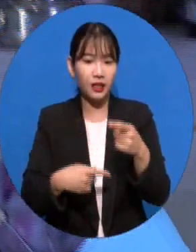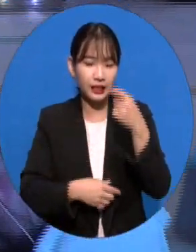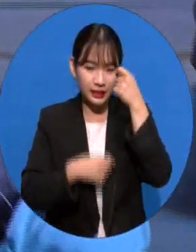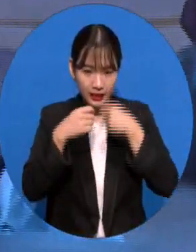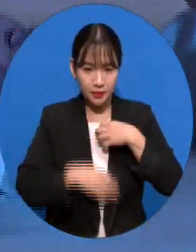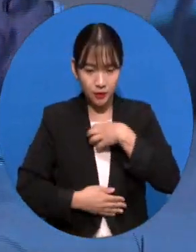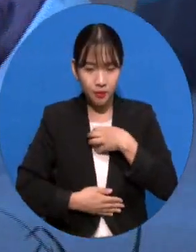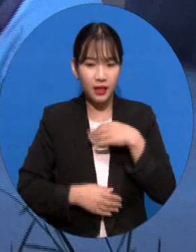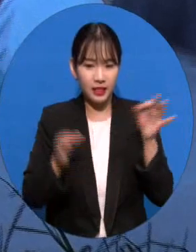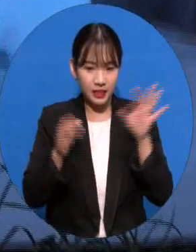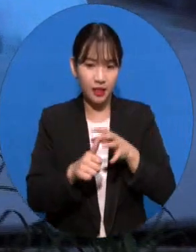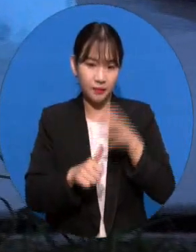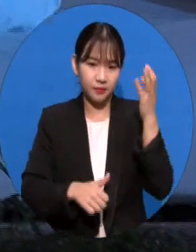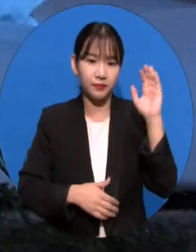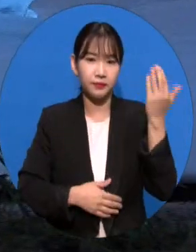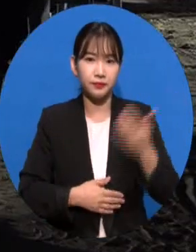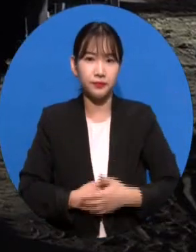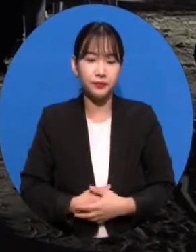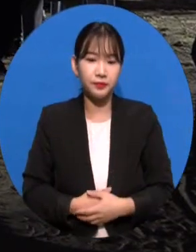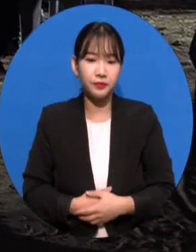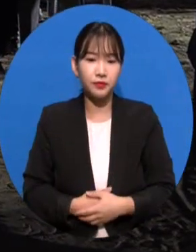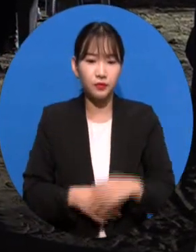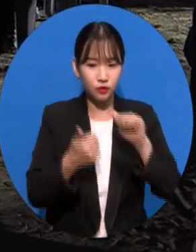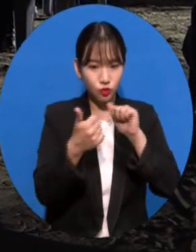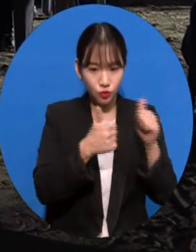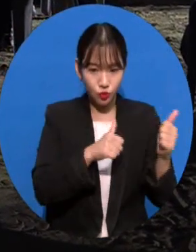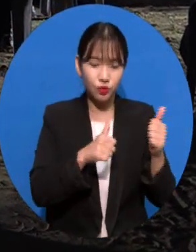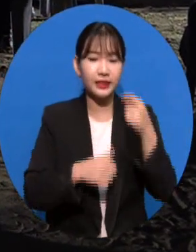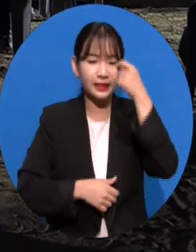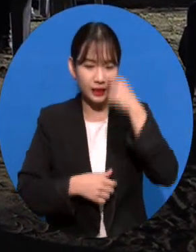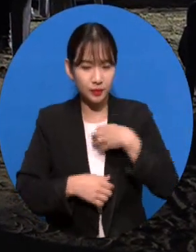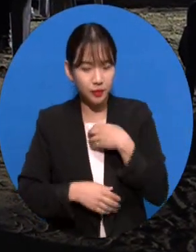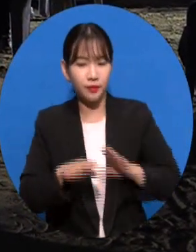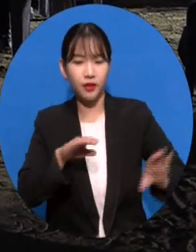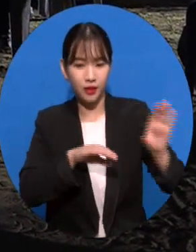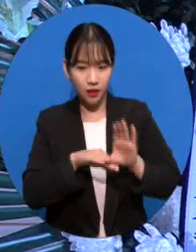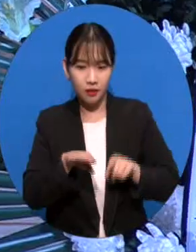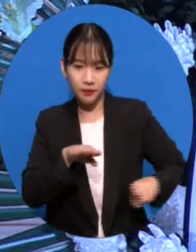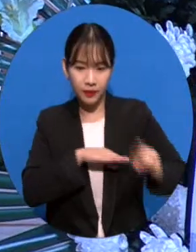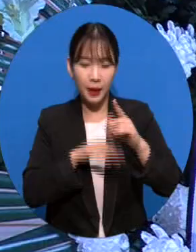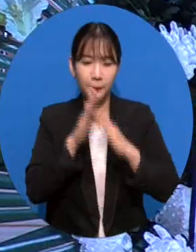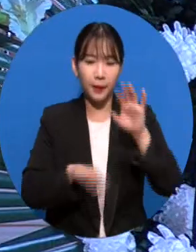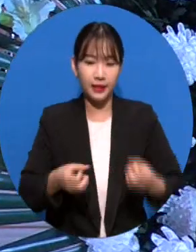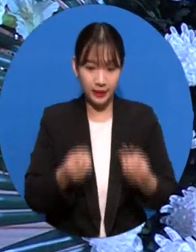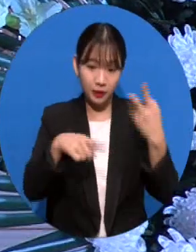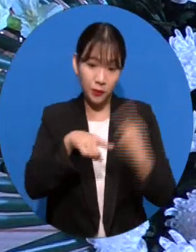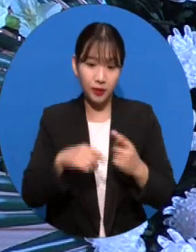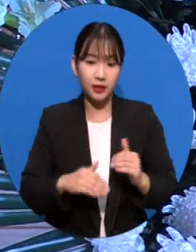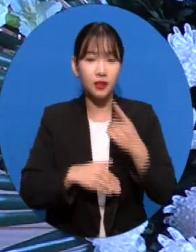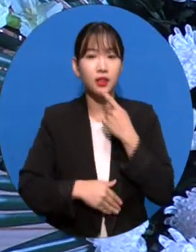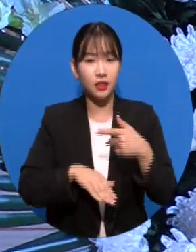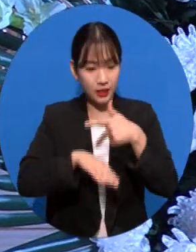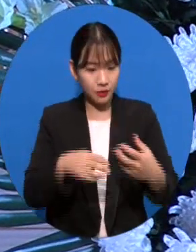슬픔에서 잠시나마 벗어났습니다. 죽음과 슬픔을 넘어서 마을의 잔치처럼 치러졌던 진도